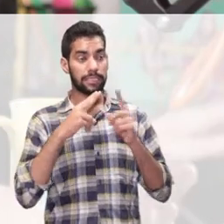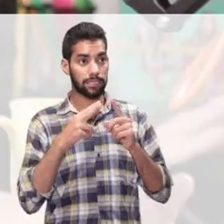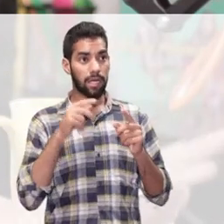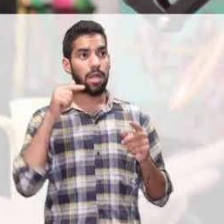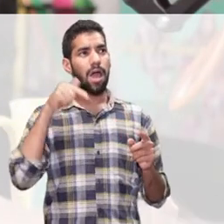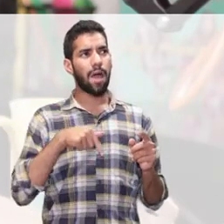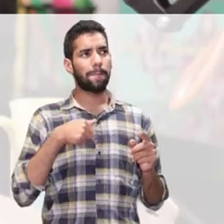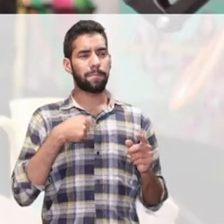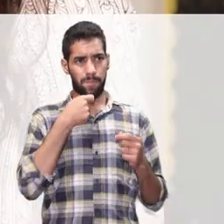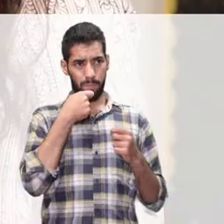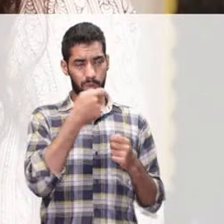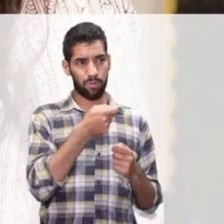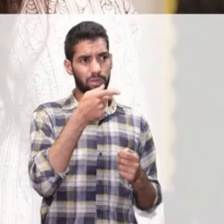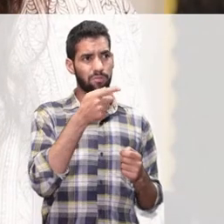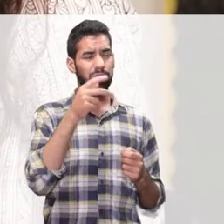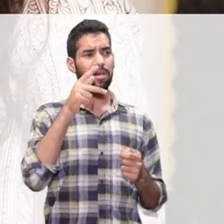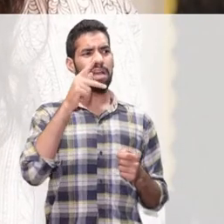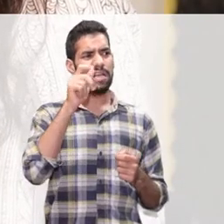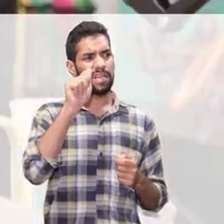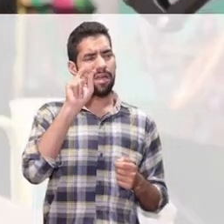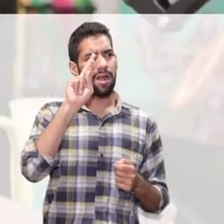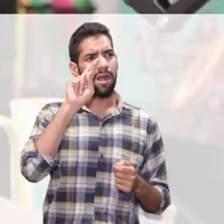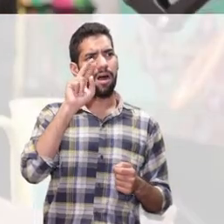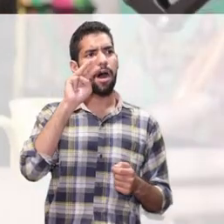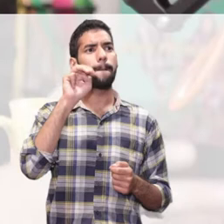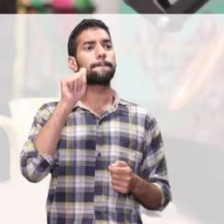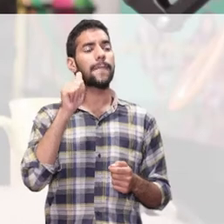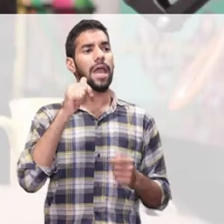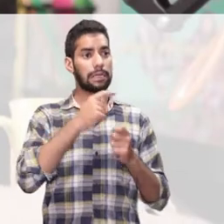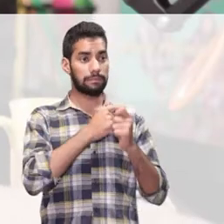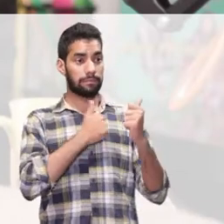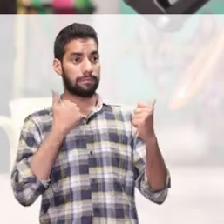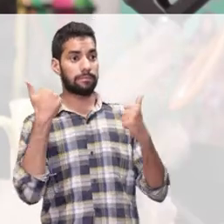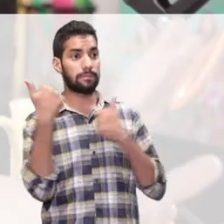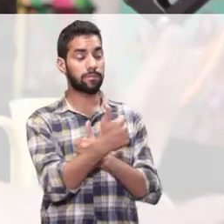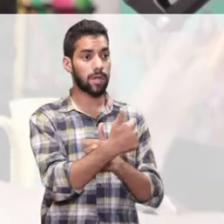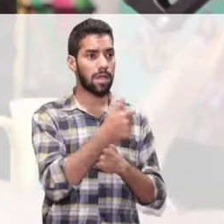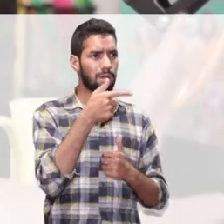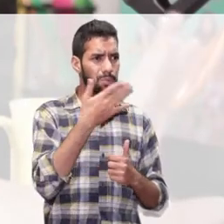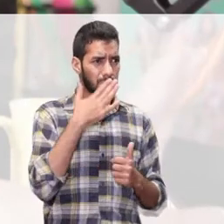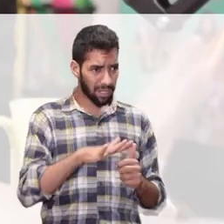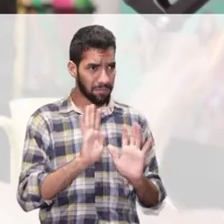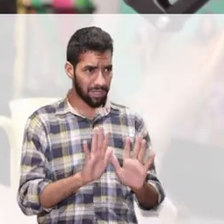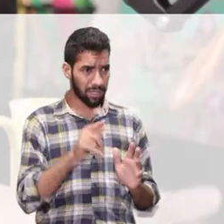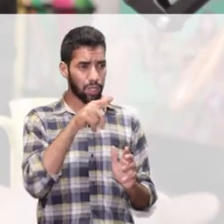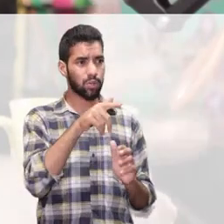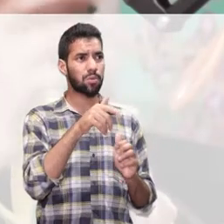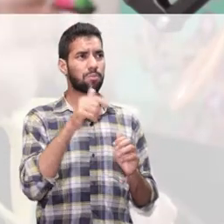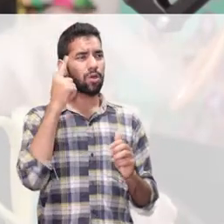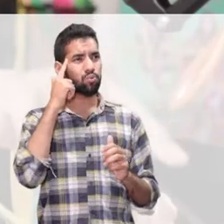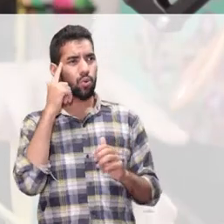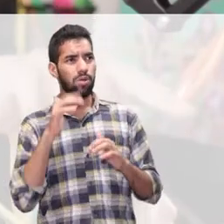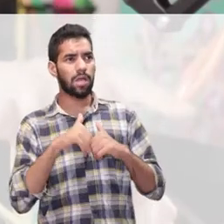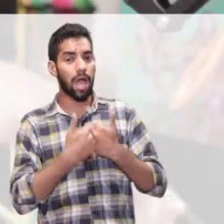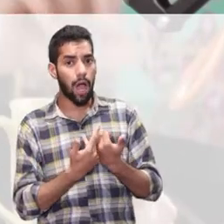कार माय लाइफ माय सिंह का मार्केट की जो है न समय गुड नाइट इन ए स्टोरी ठाट यू मस्ट नो यू